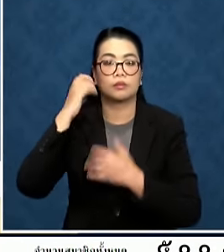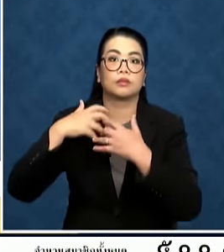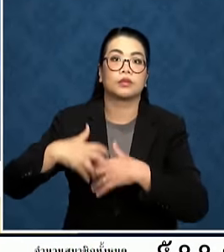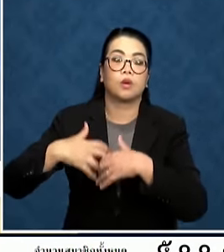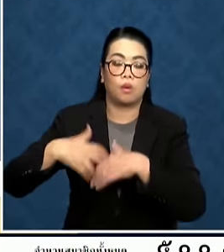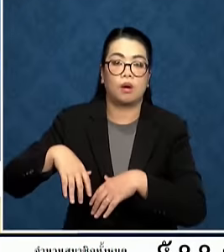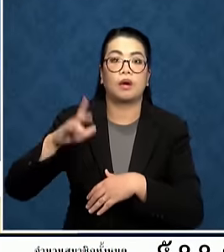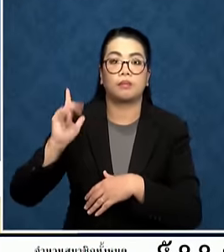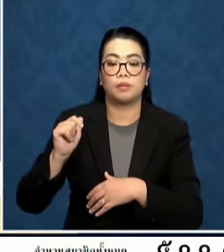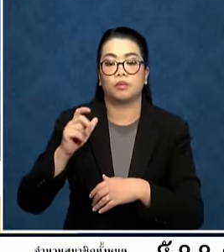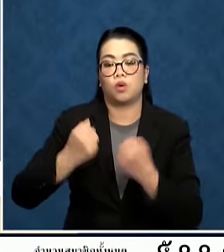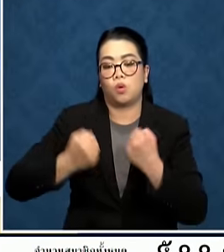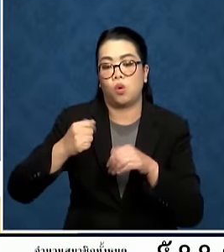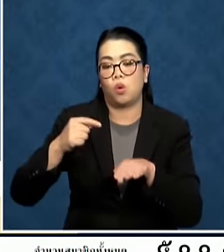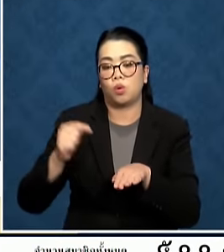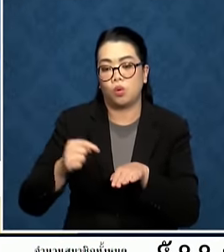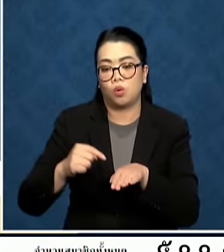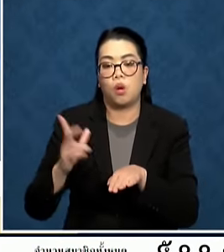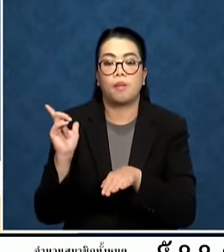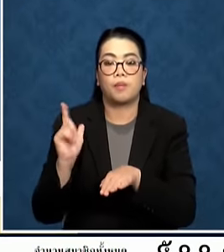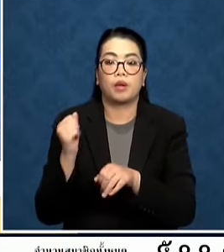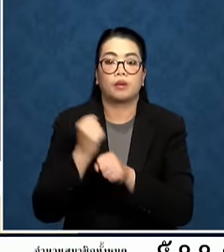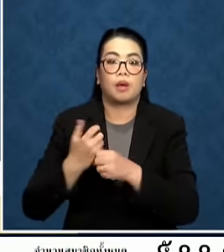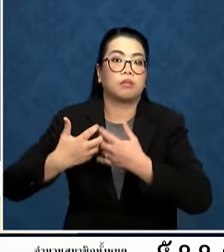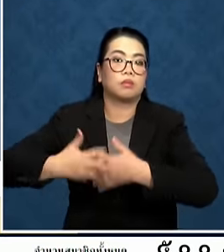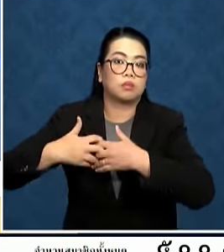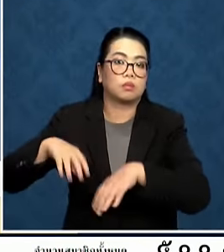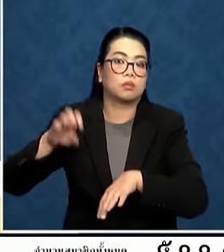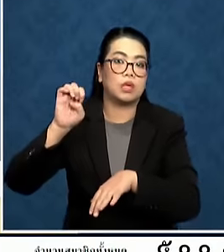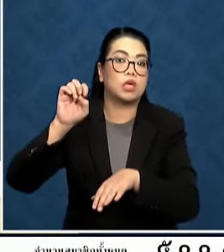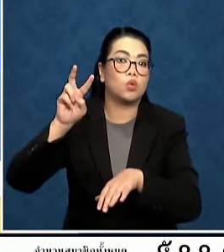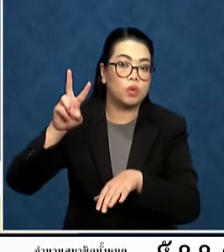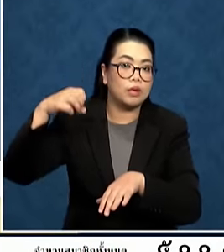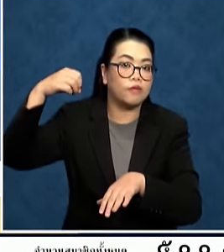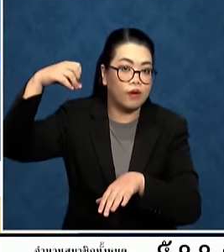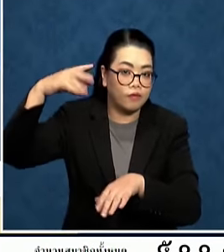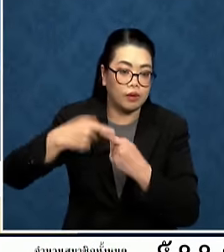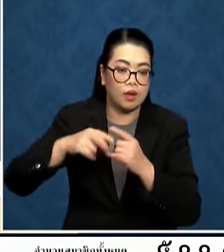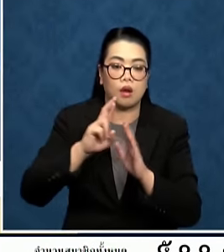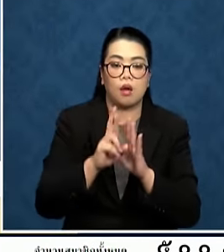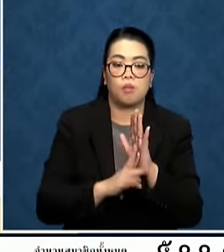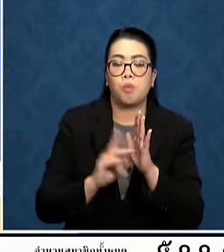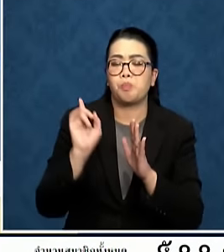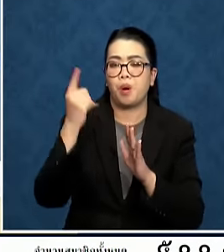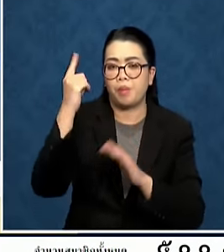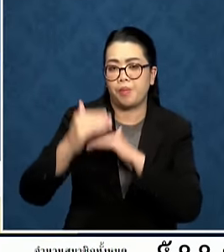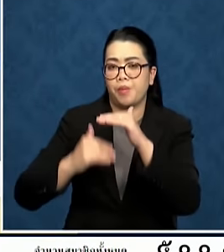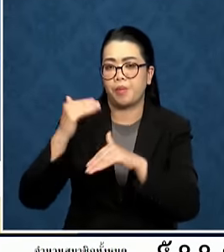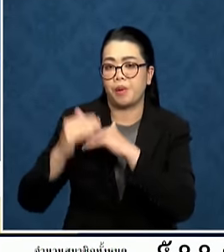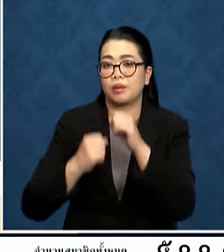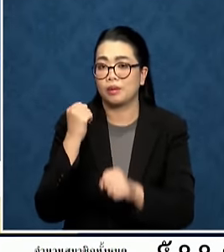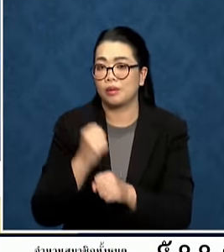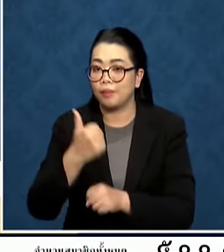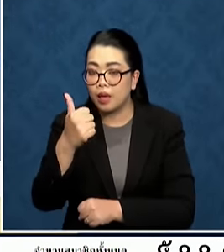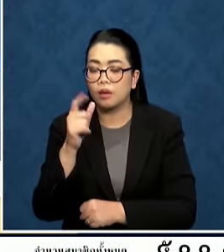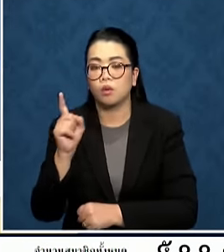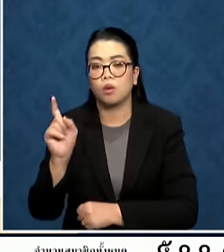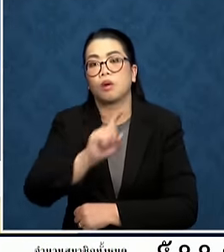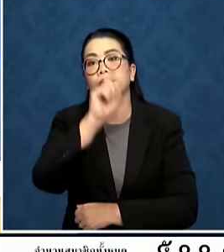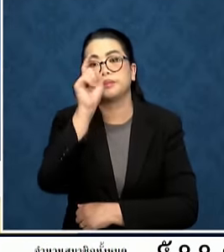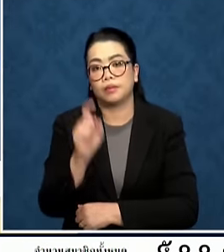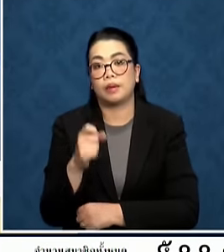เพราะค่ายรถต้องผลิตชดเชยมาตรการของรัฐแต่คำถามว่าจะสร้างระบบอุตสาหกรรมใหม่ให้ประเทศได้หรือเปล่าอันนี้ควรต้องตั้ง